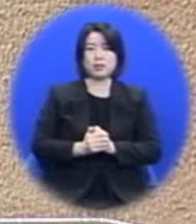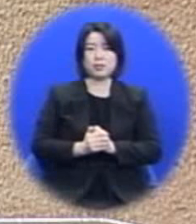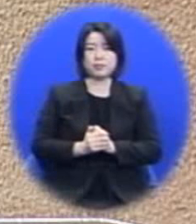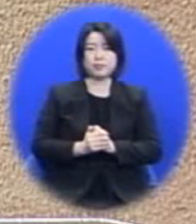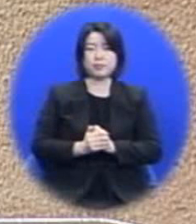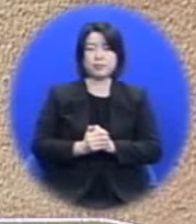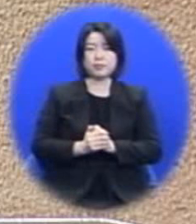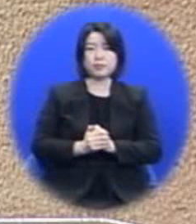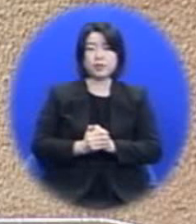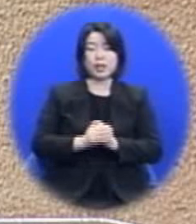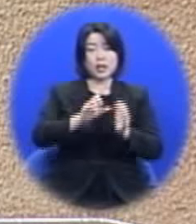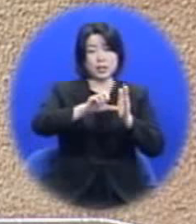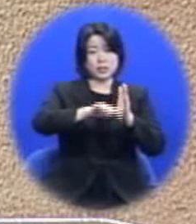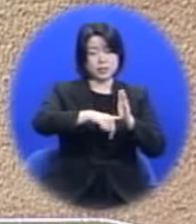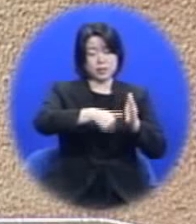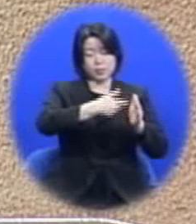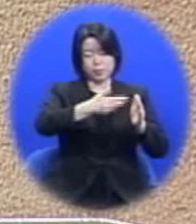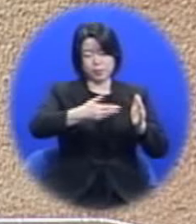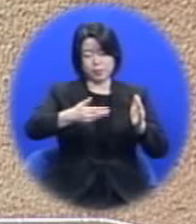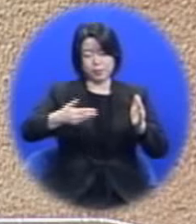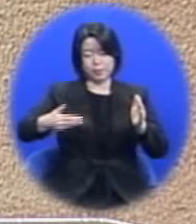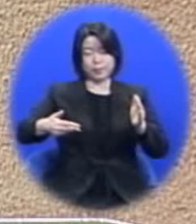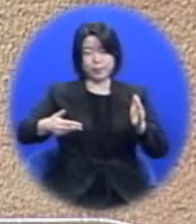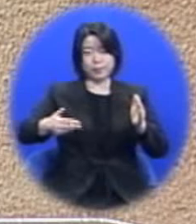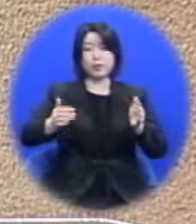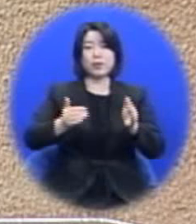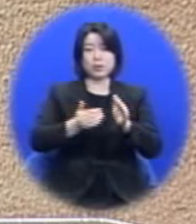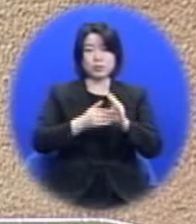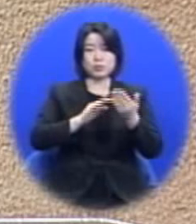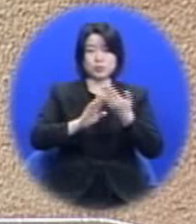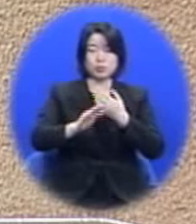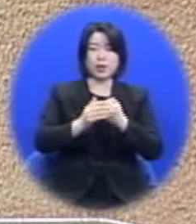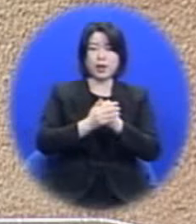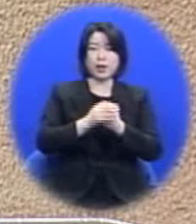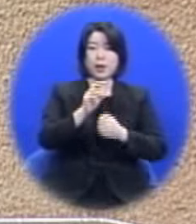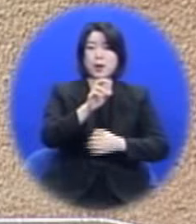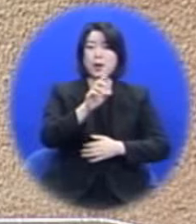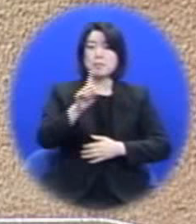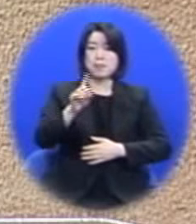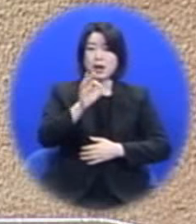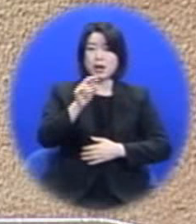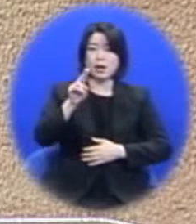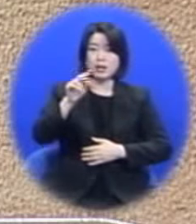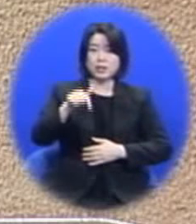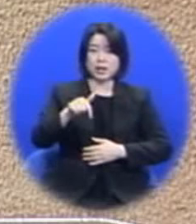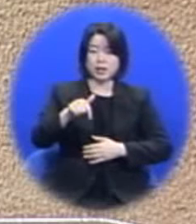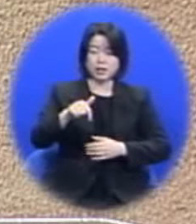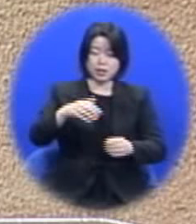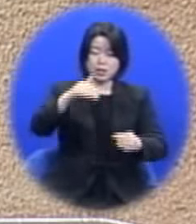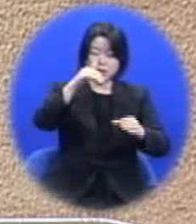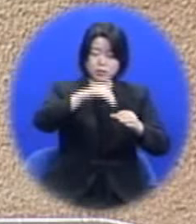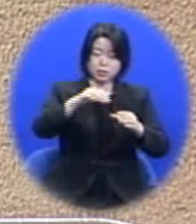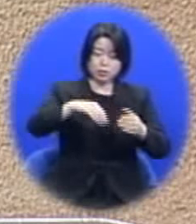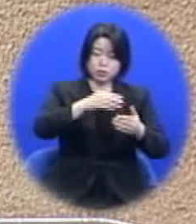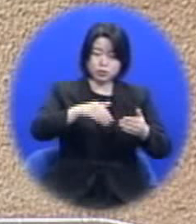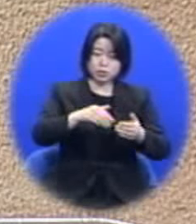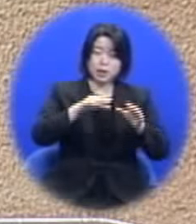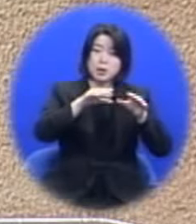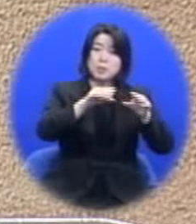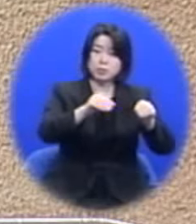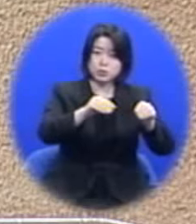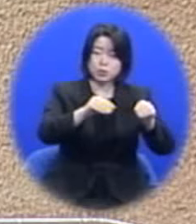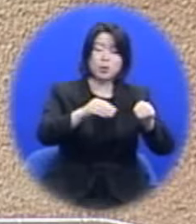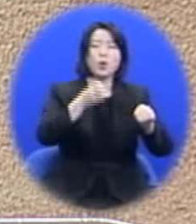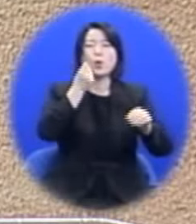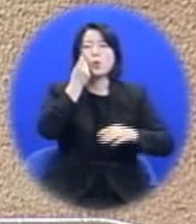우셨어요. 시간이 한참을 지나고 이제 마약을 투여하는게 중단이 되고 그리고 몇 개월이 더